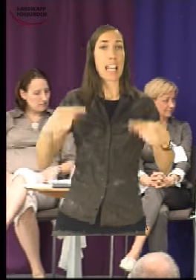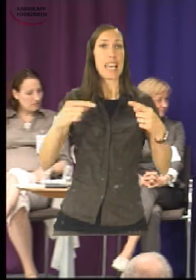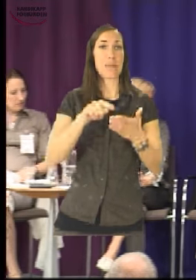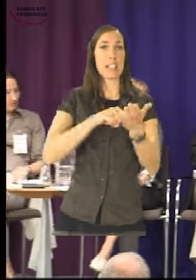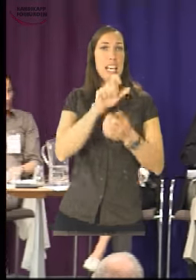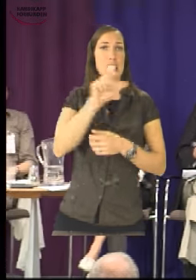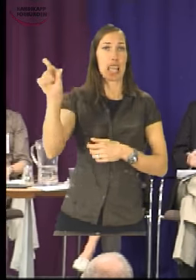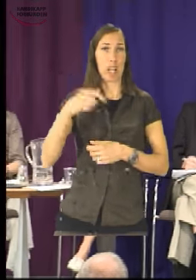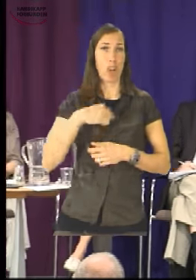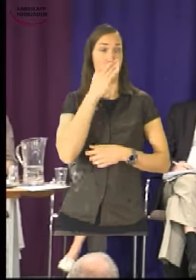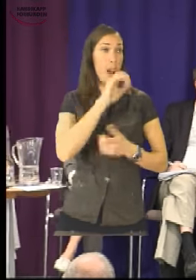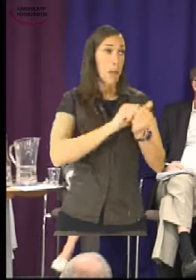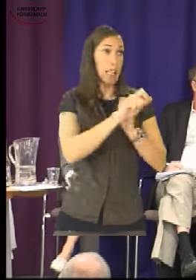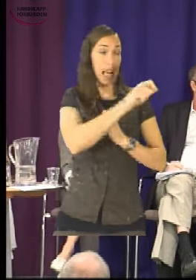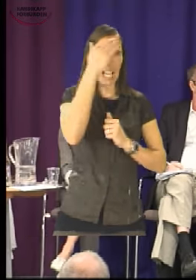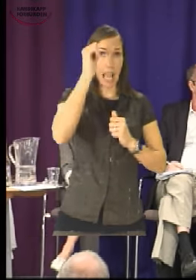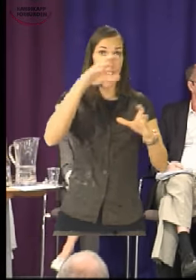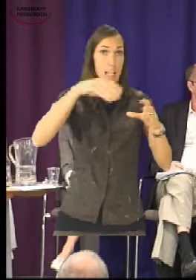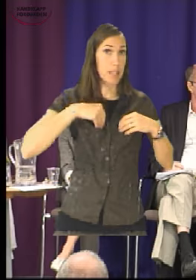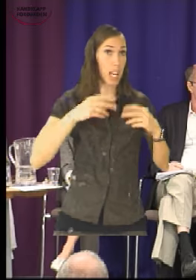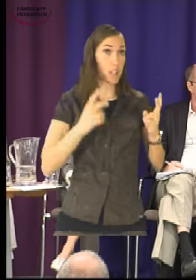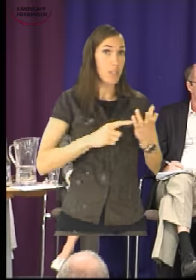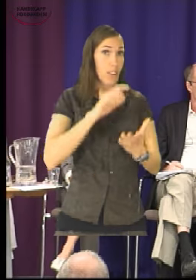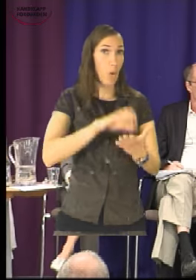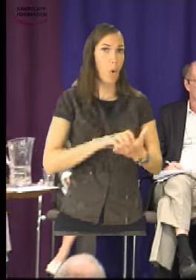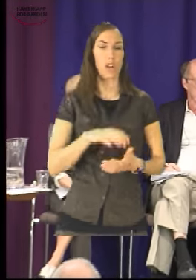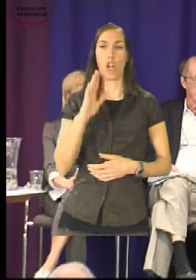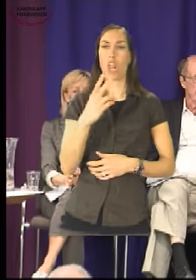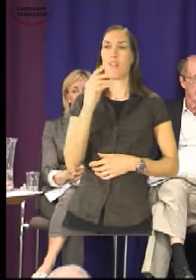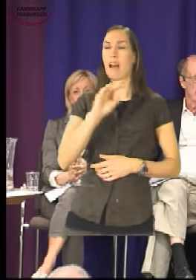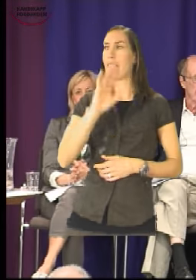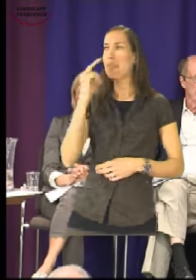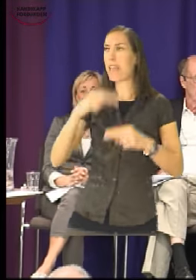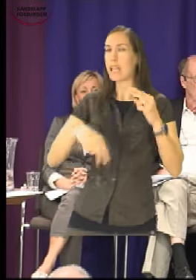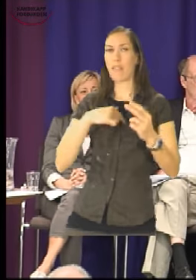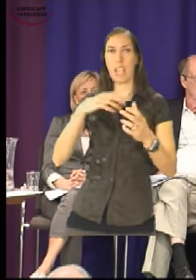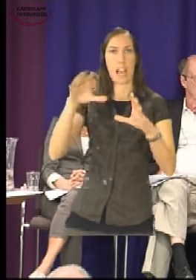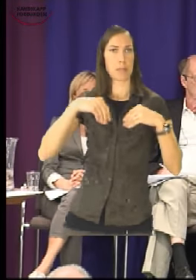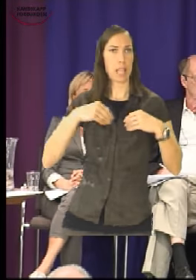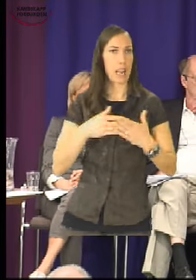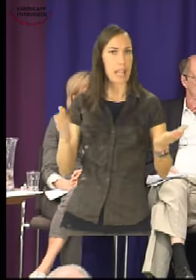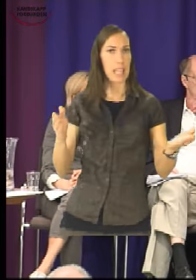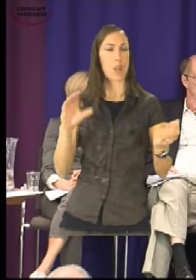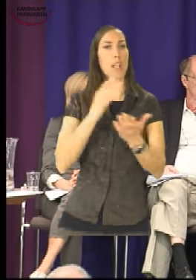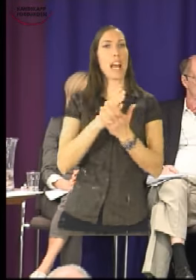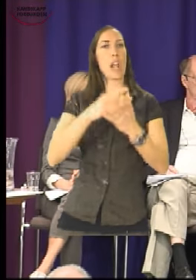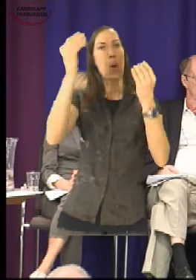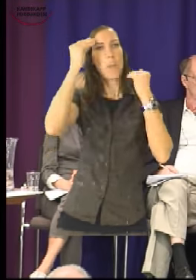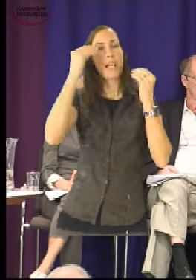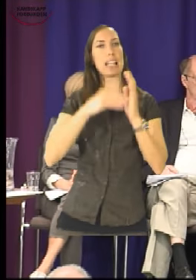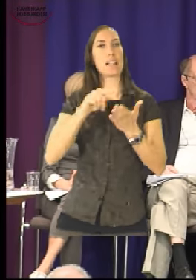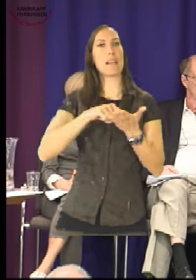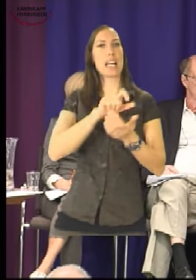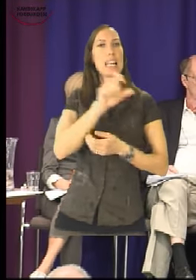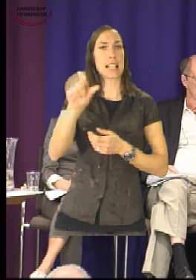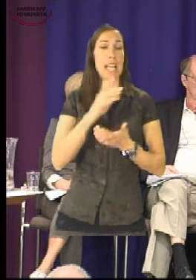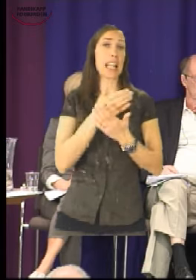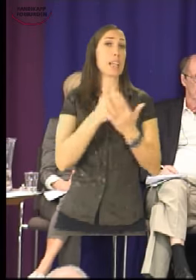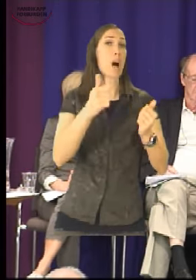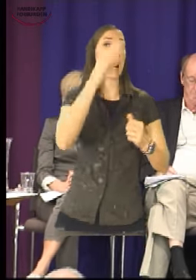förhållande? Nej, det kan vi inte göra. Och när det gäller utbildningen av specialister, så är det inte bara läkare utan det finns också till